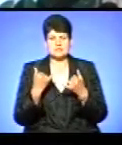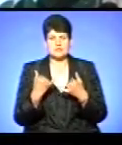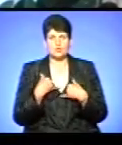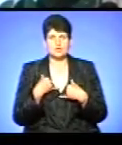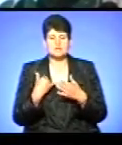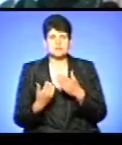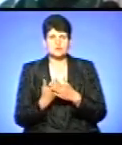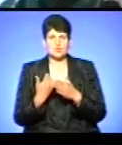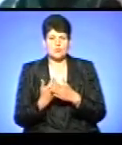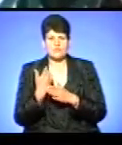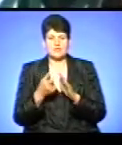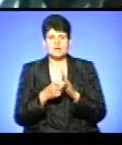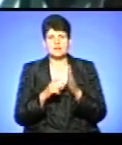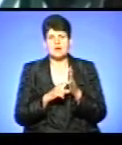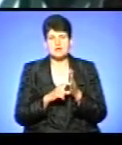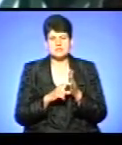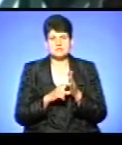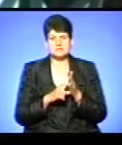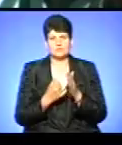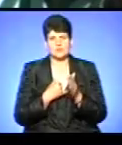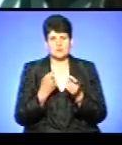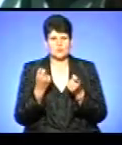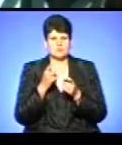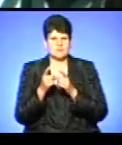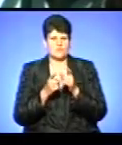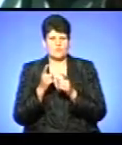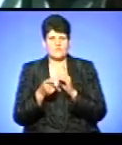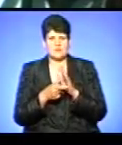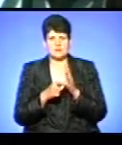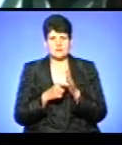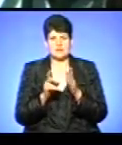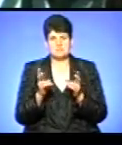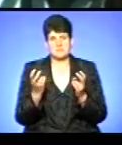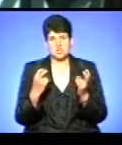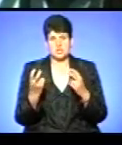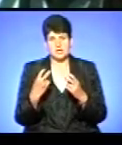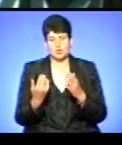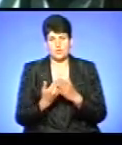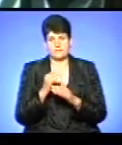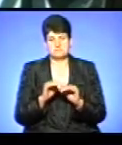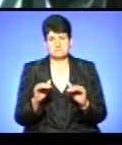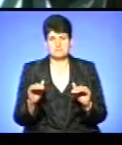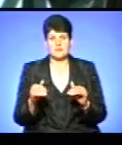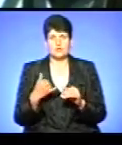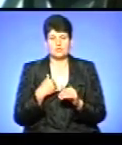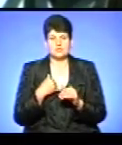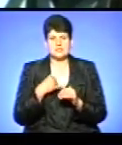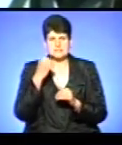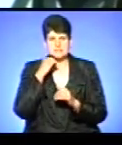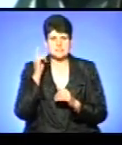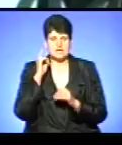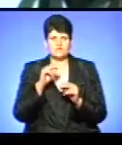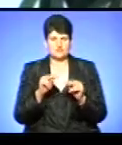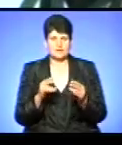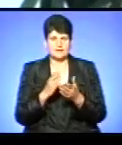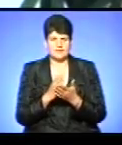нові класи, нас трішки переформували класи, прийшли навіть деякі новенькі. У нас старі вчителі є